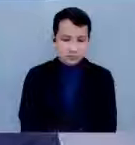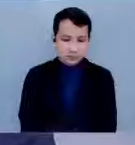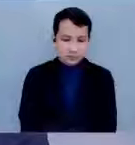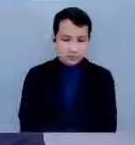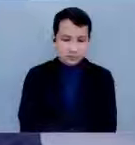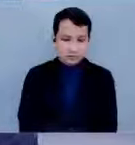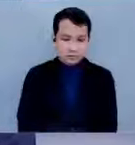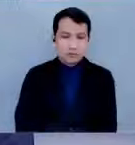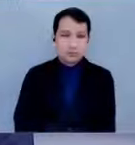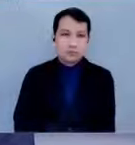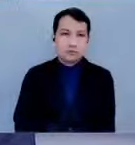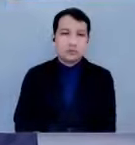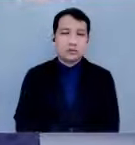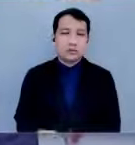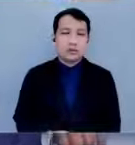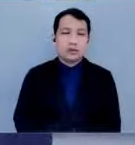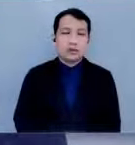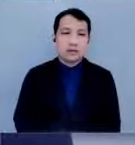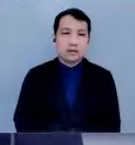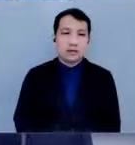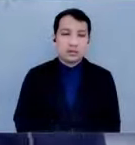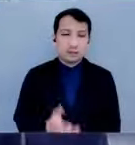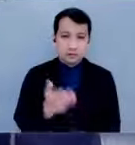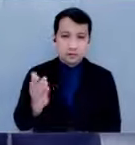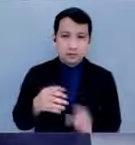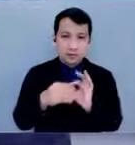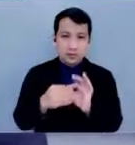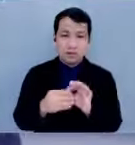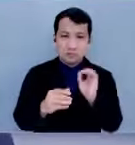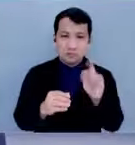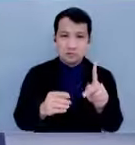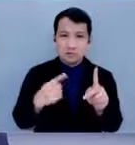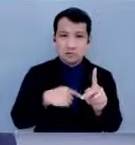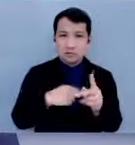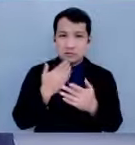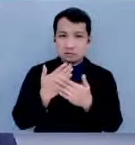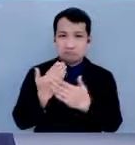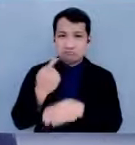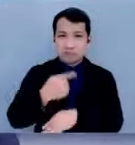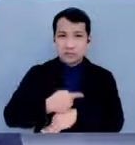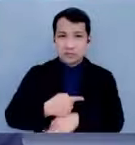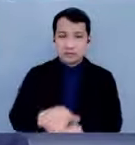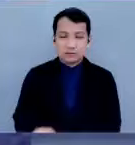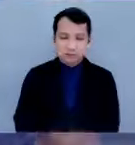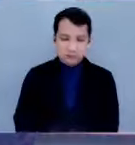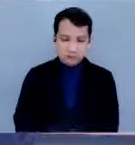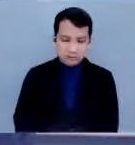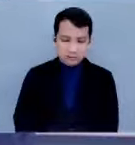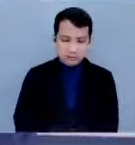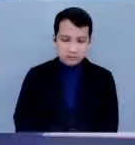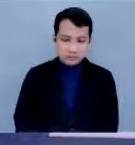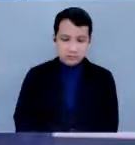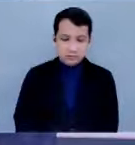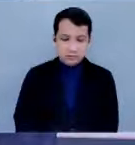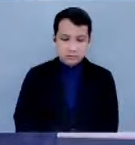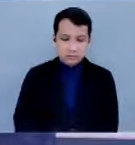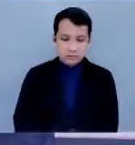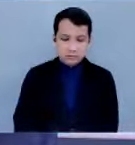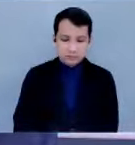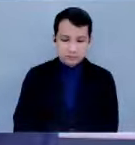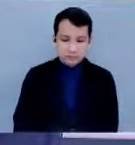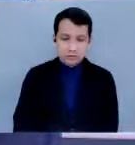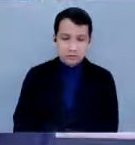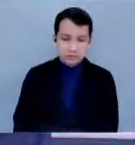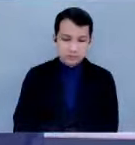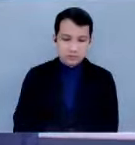Deserve ng... Actually, dapat hindi lang yung isang araw. Oo. Di ba? Yan. Thank you naman. Wow. Thank you naman. And what better way? Tumatagap